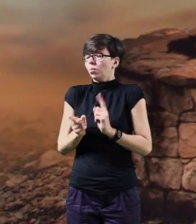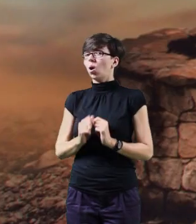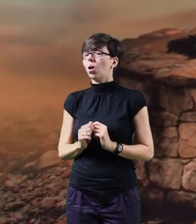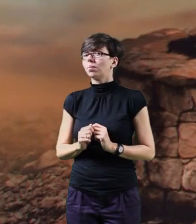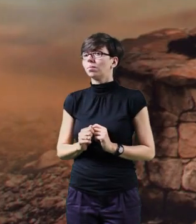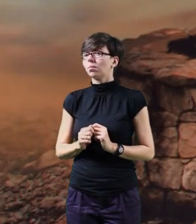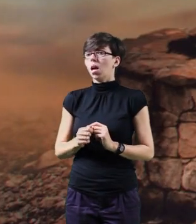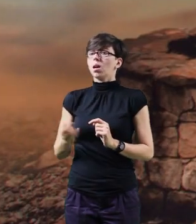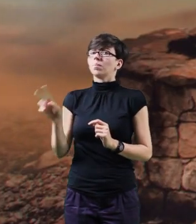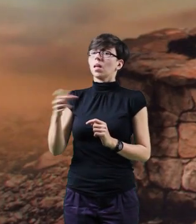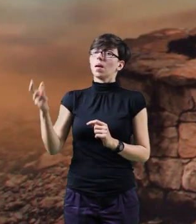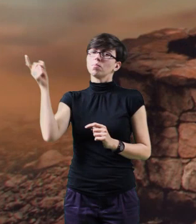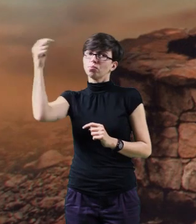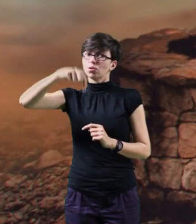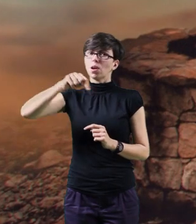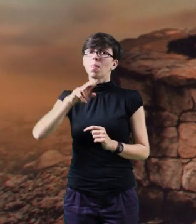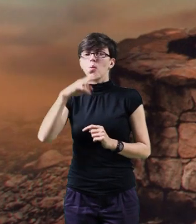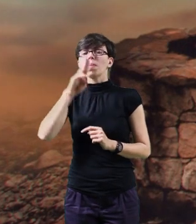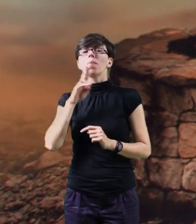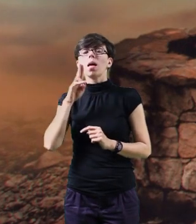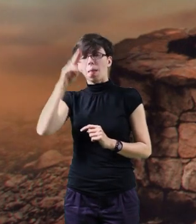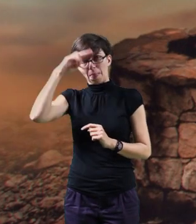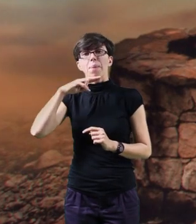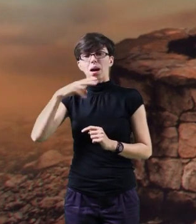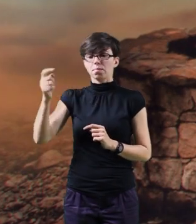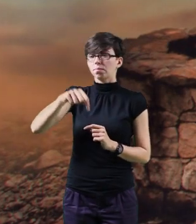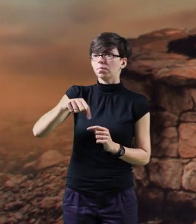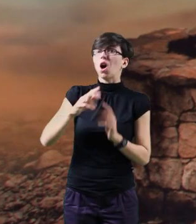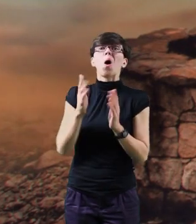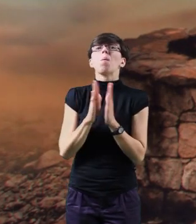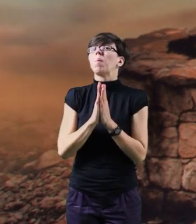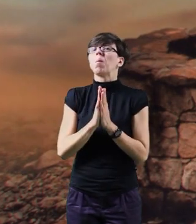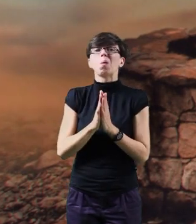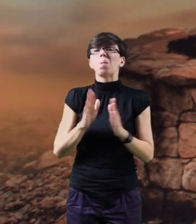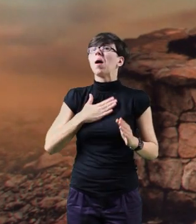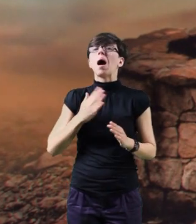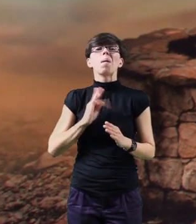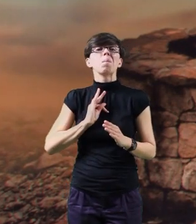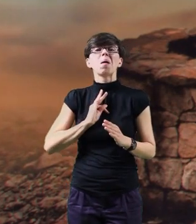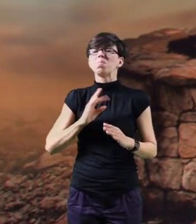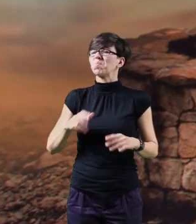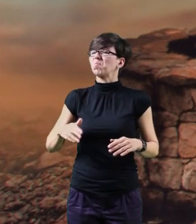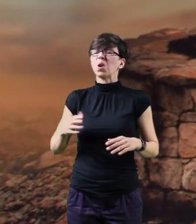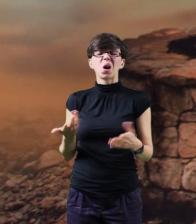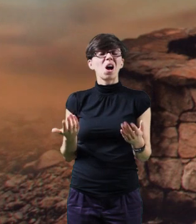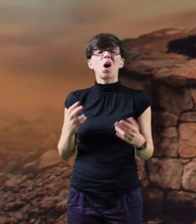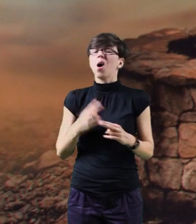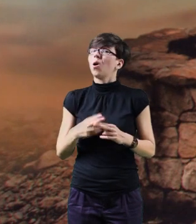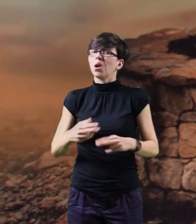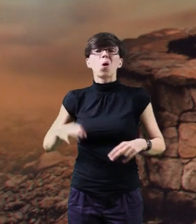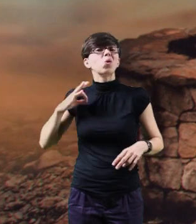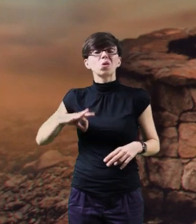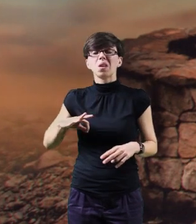powie mu dokładnie cztery słowa idź syn twój żyje dworzanin